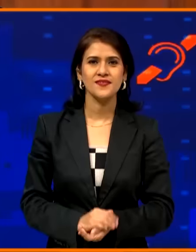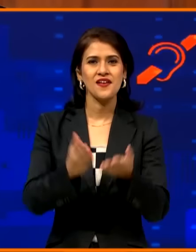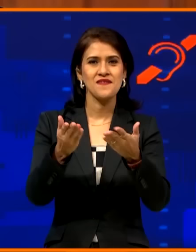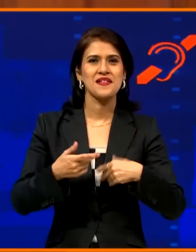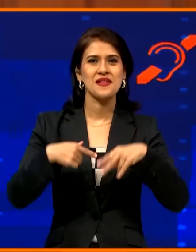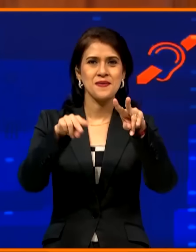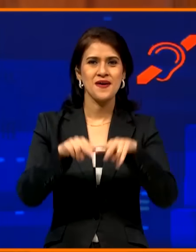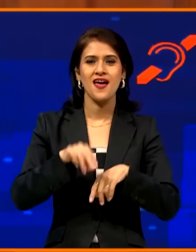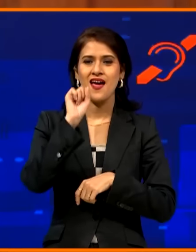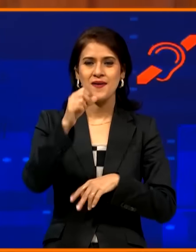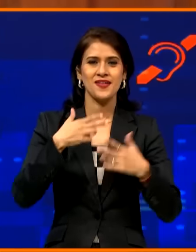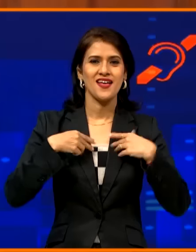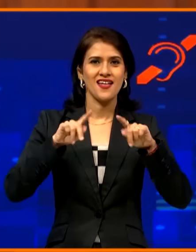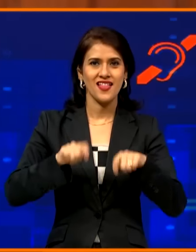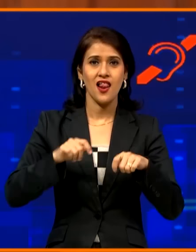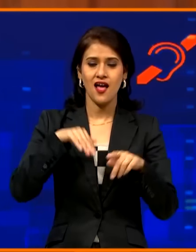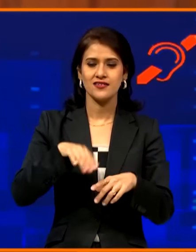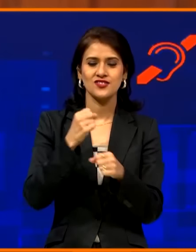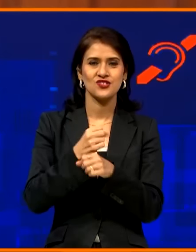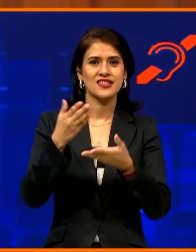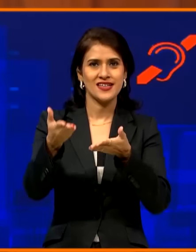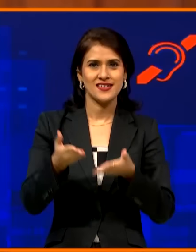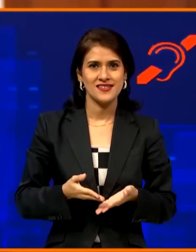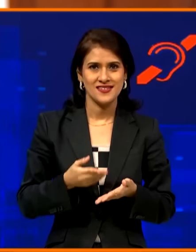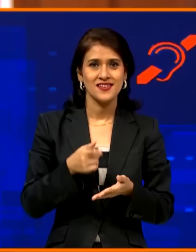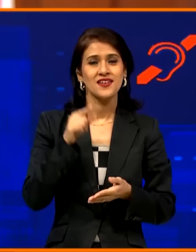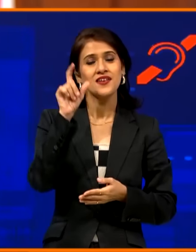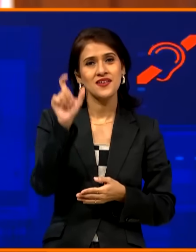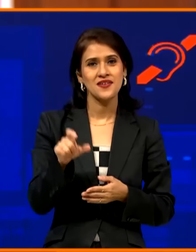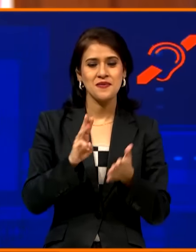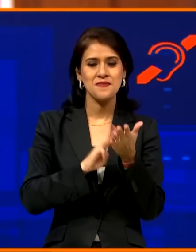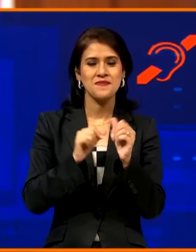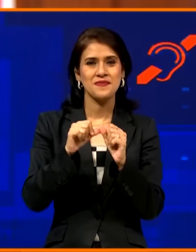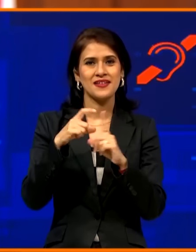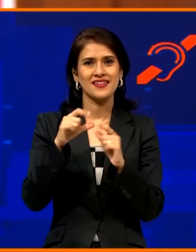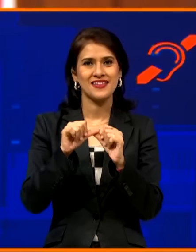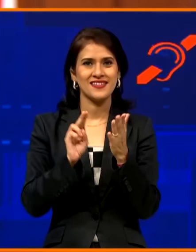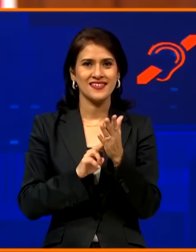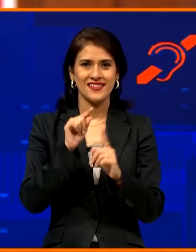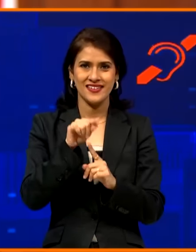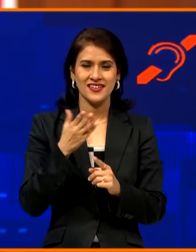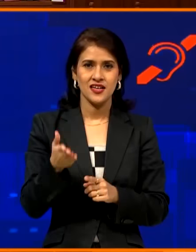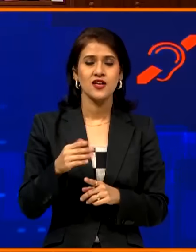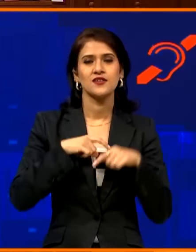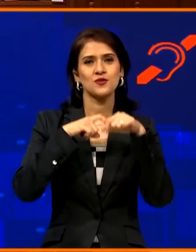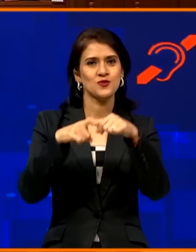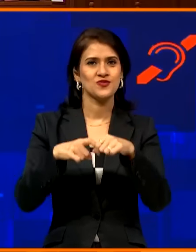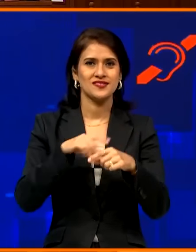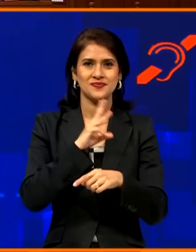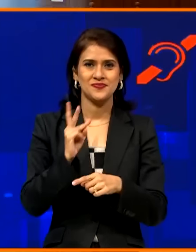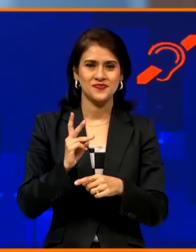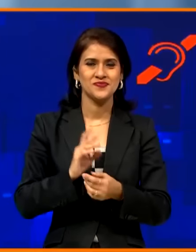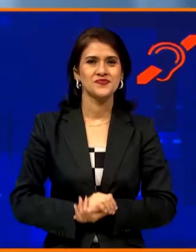वेलकम बैक आपके अदालत में आज हमारे मेहमान है मौलाना महमूद मदनी आपके अदालत में अगला